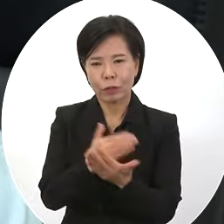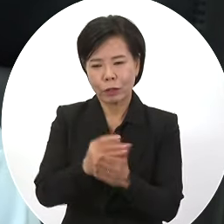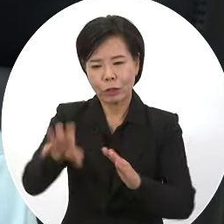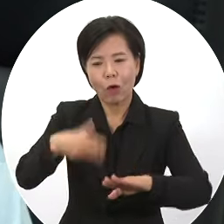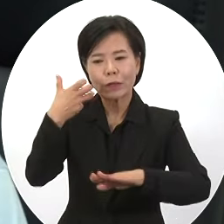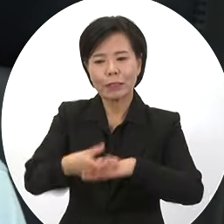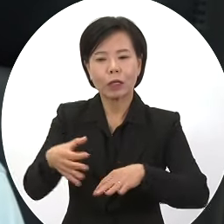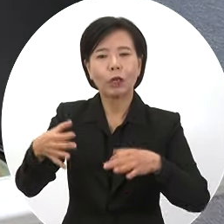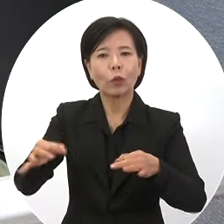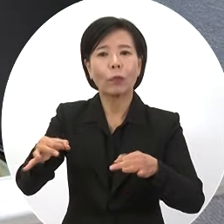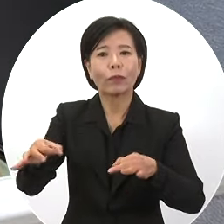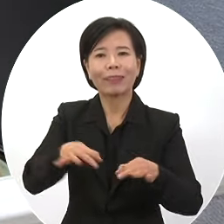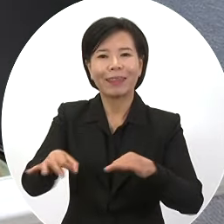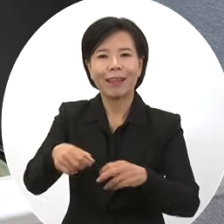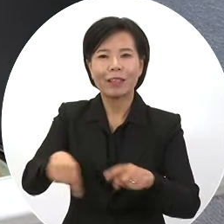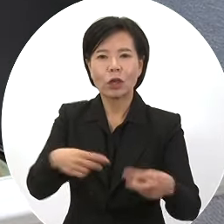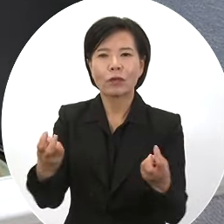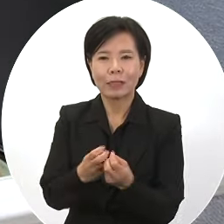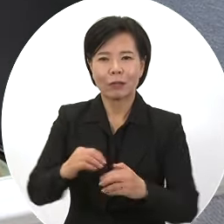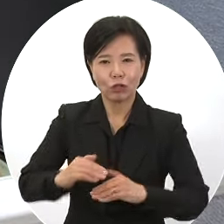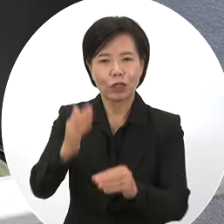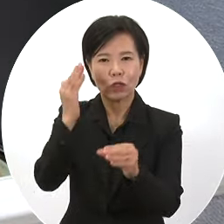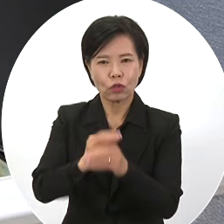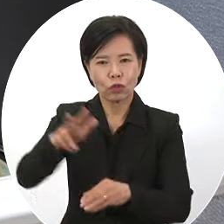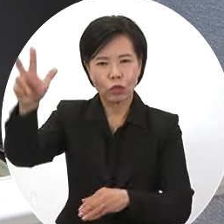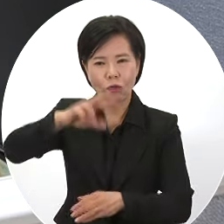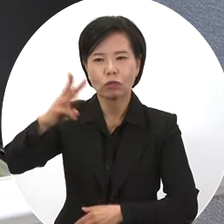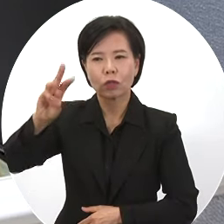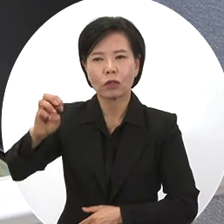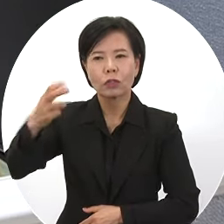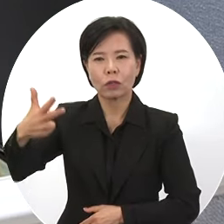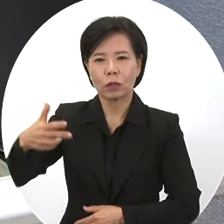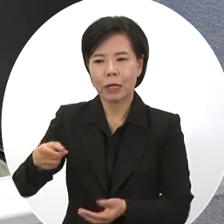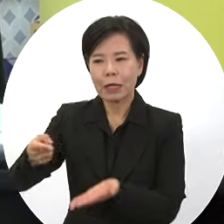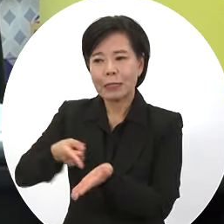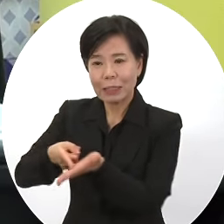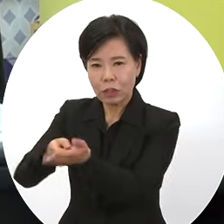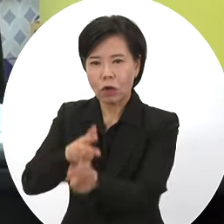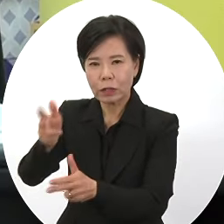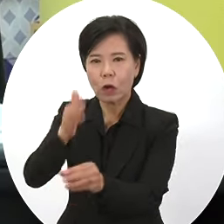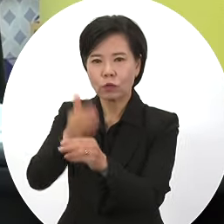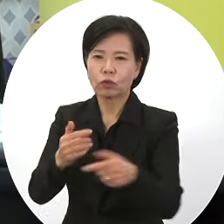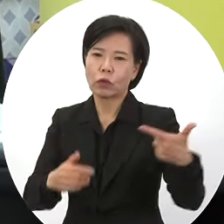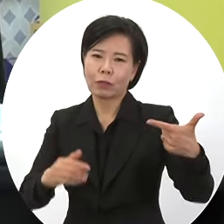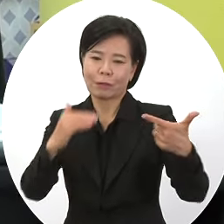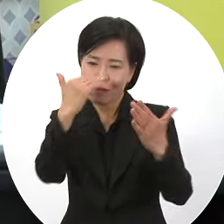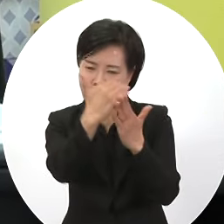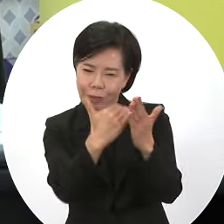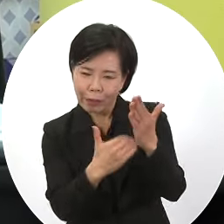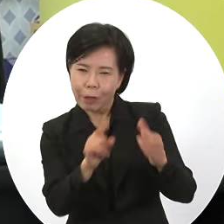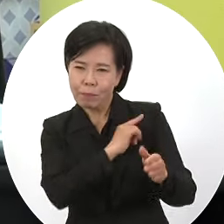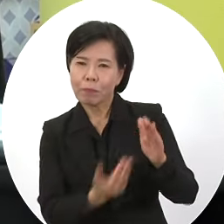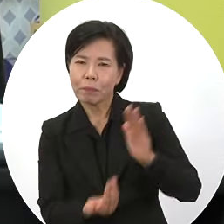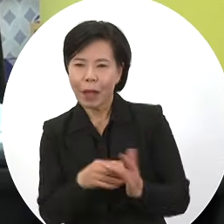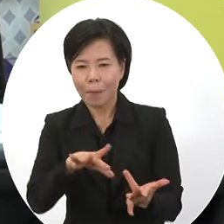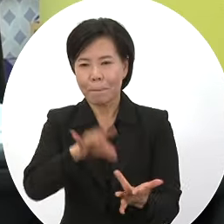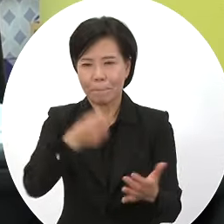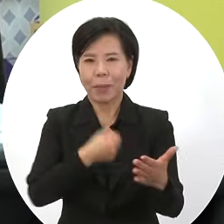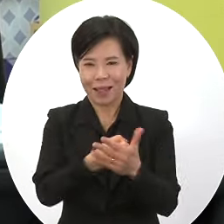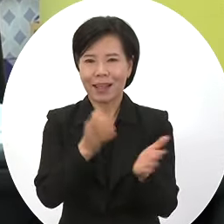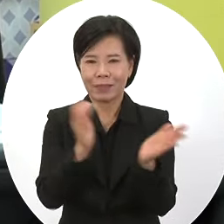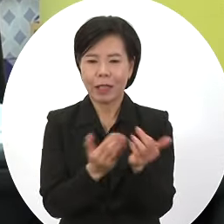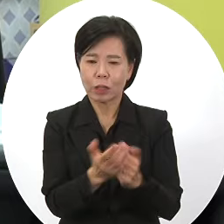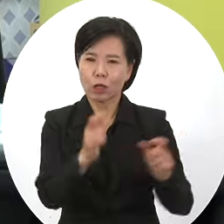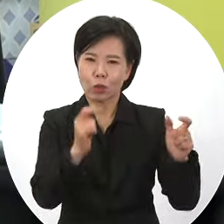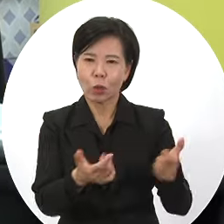혁신적인 금융정책을 추진해왔는데요. 전국 38개 신청 사업 중 6개 우수 사례로 선정된